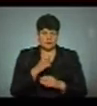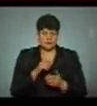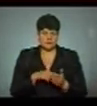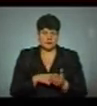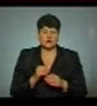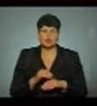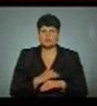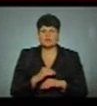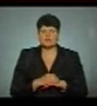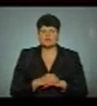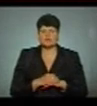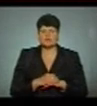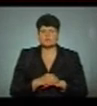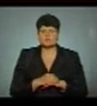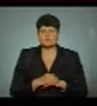Добрий вечір. Добрий вечір.